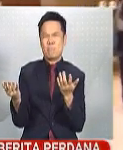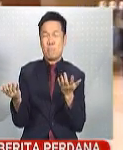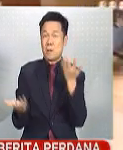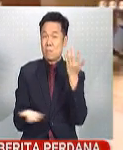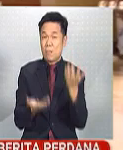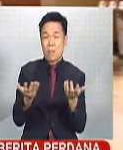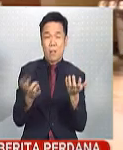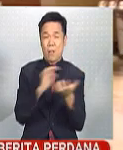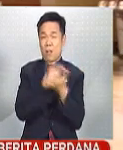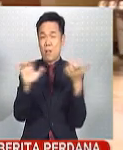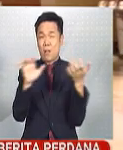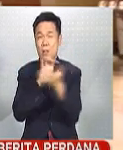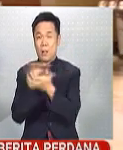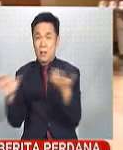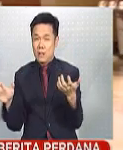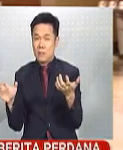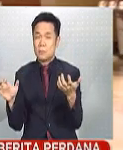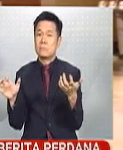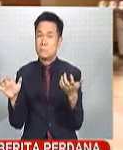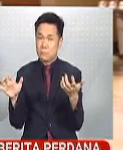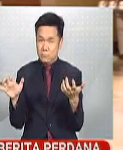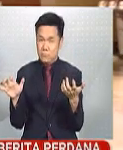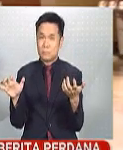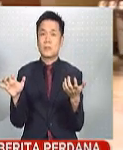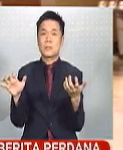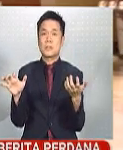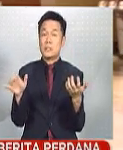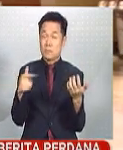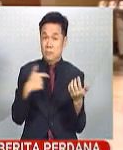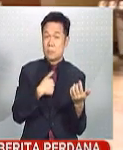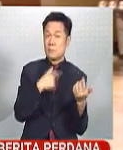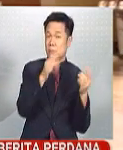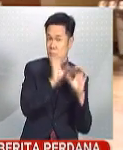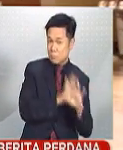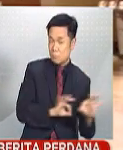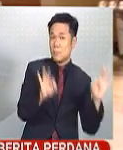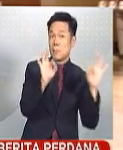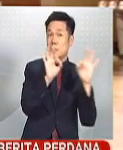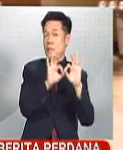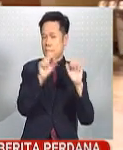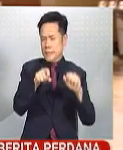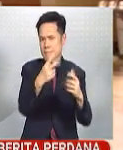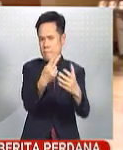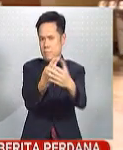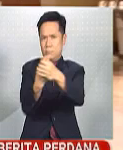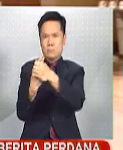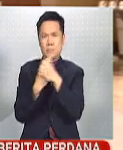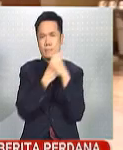ada perpaduan dalam negara kita ini, dan ini adalah sebuah yang penting juga supaya kita dapat wujudkan perpaduan.